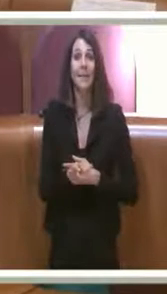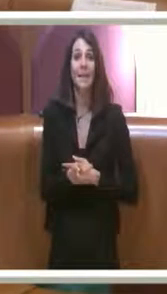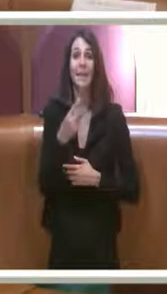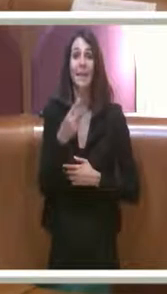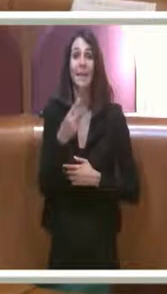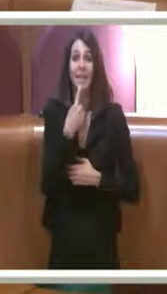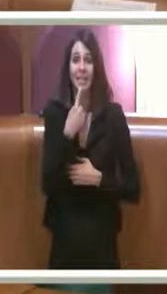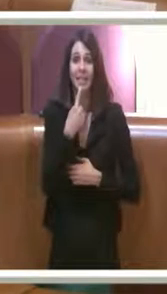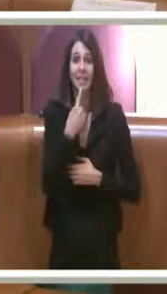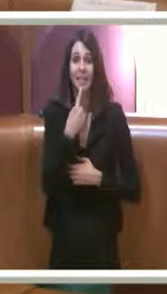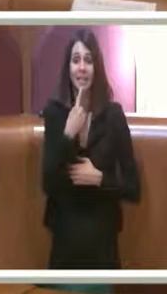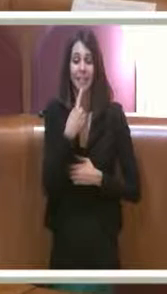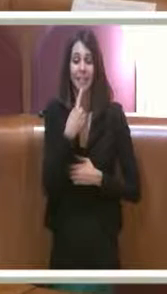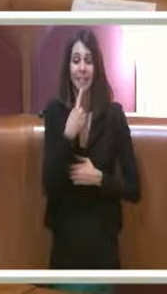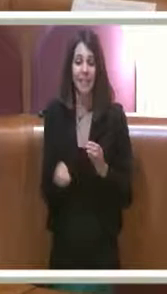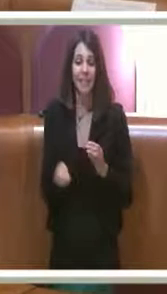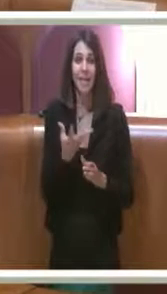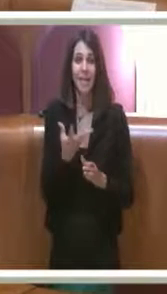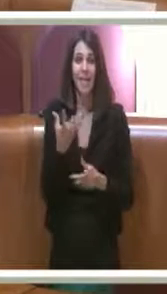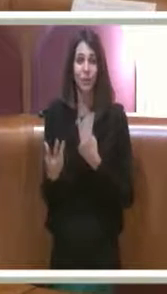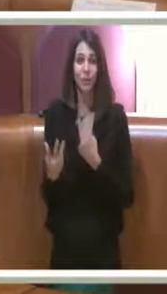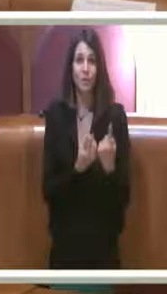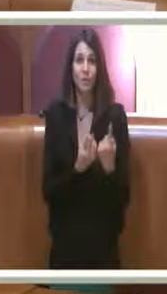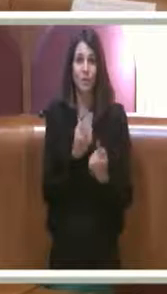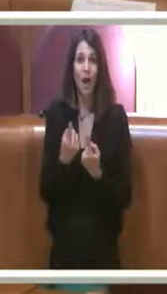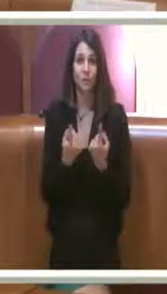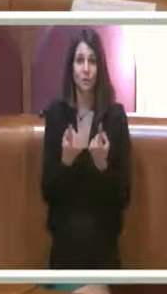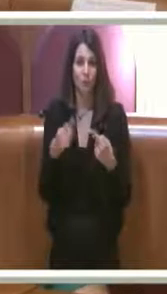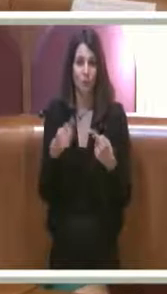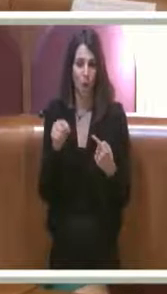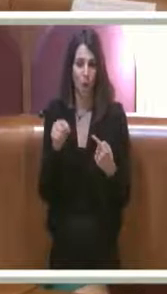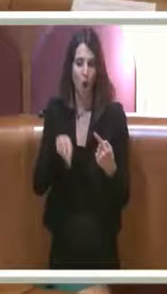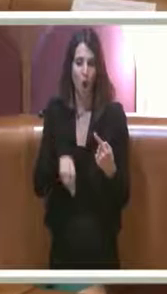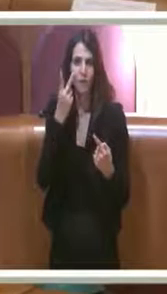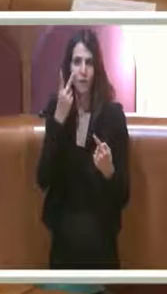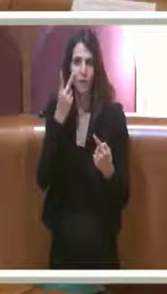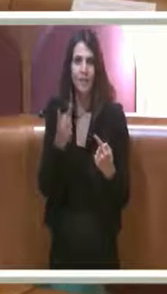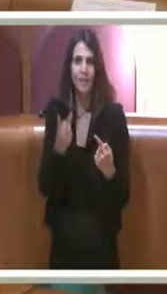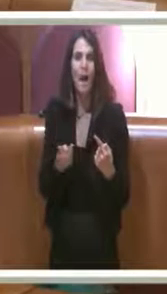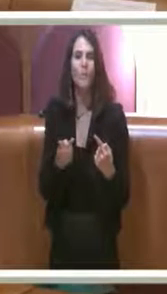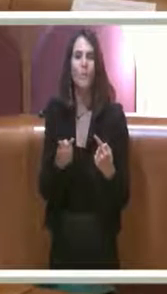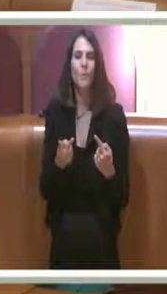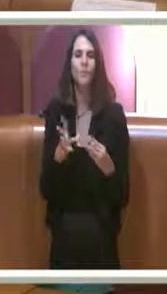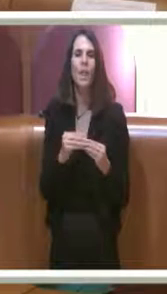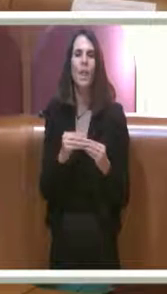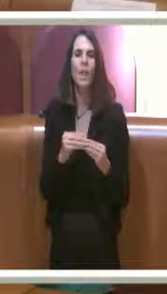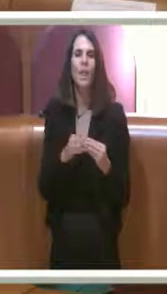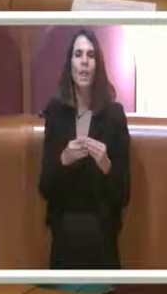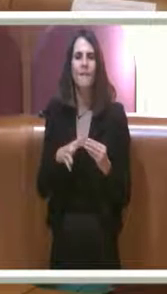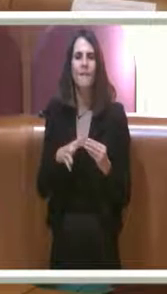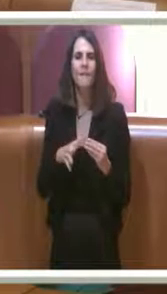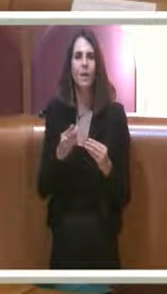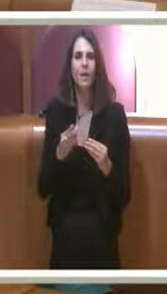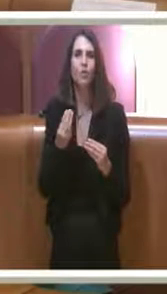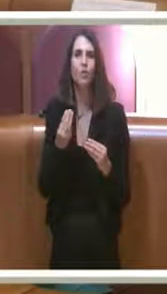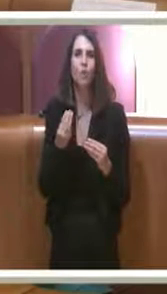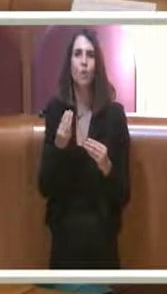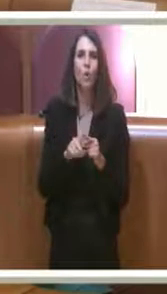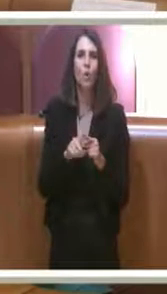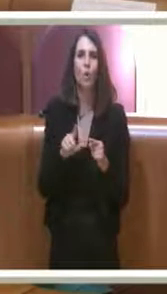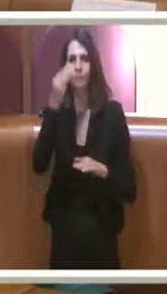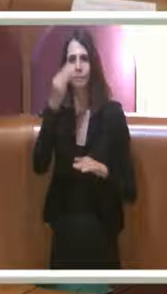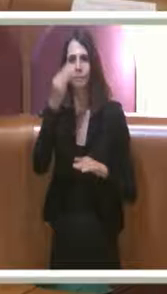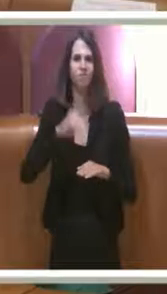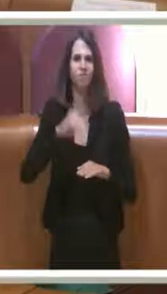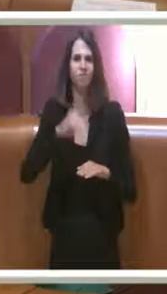realizzato questa circostanza, questa situazione, quello che noi vediamo, l'ha fatto in maniera rocambolesca? Non lo